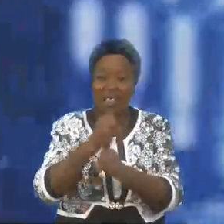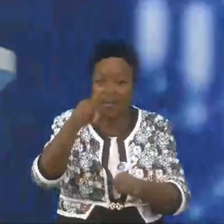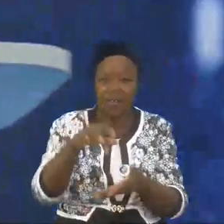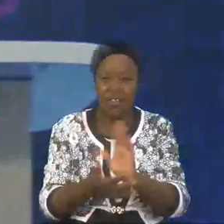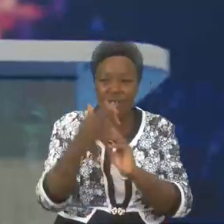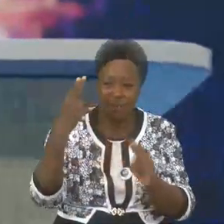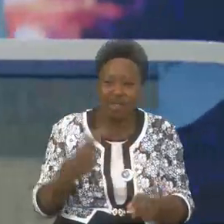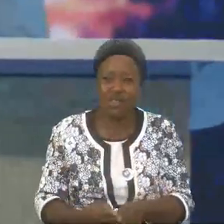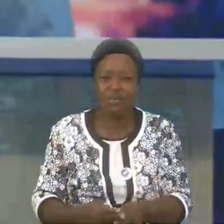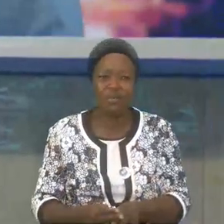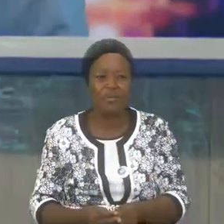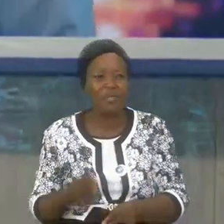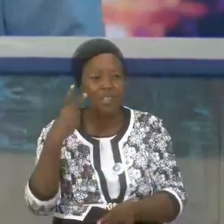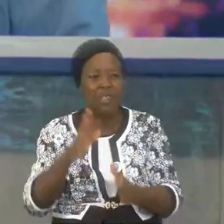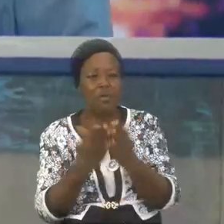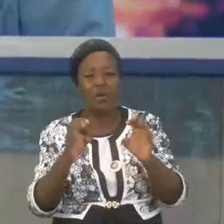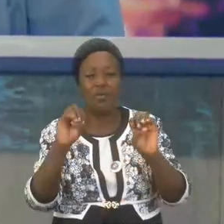sauver.